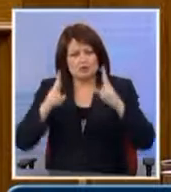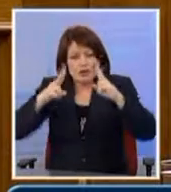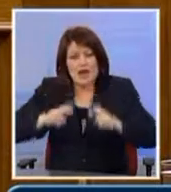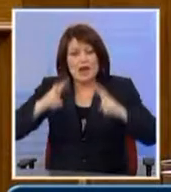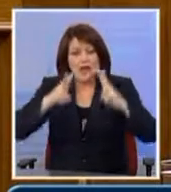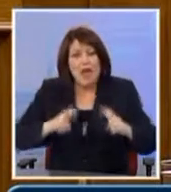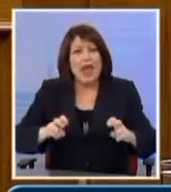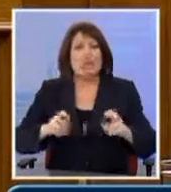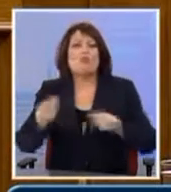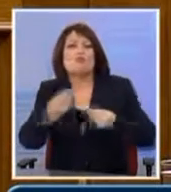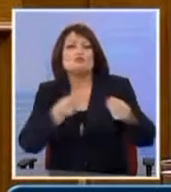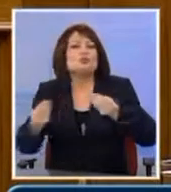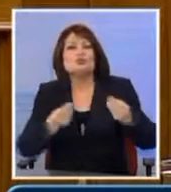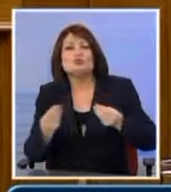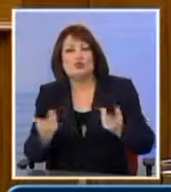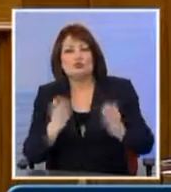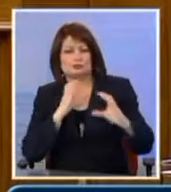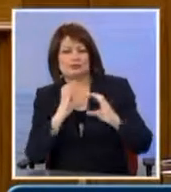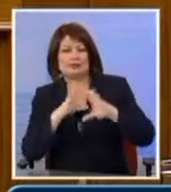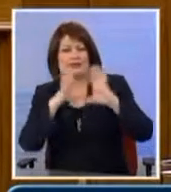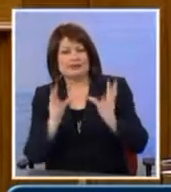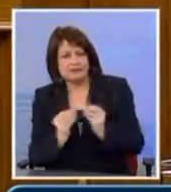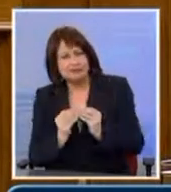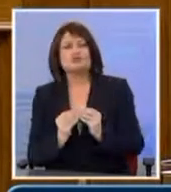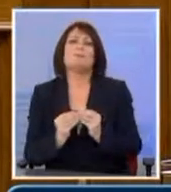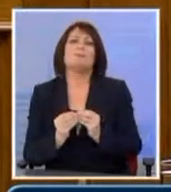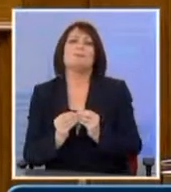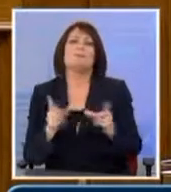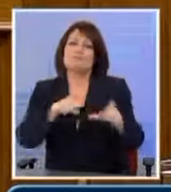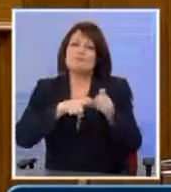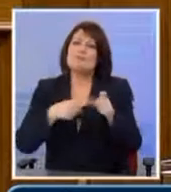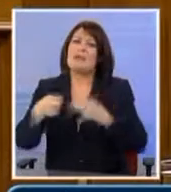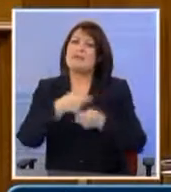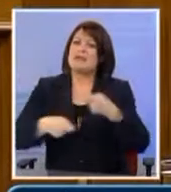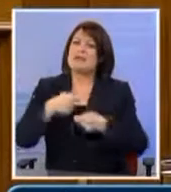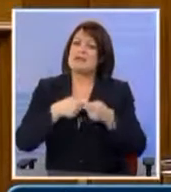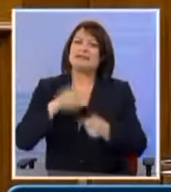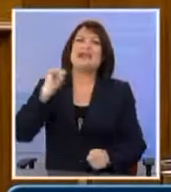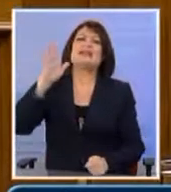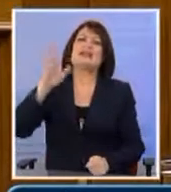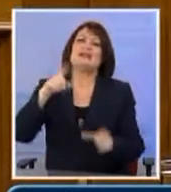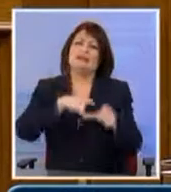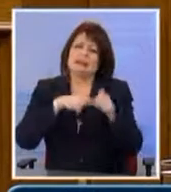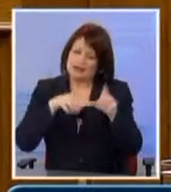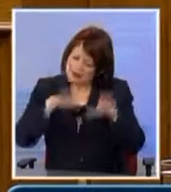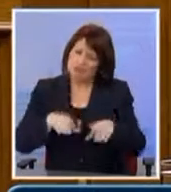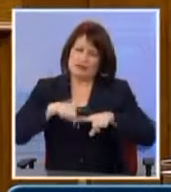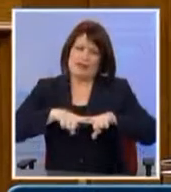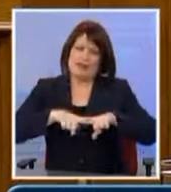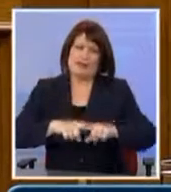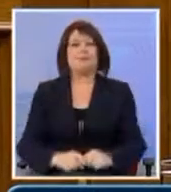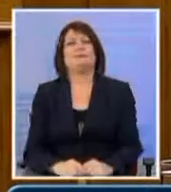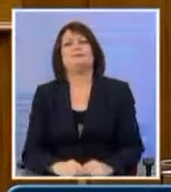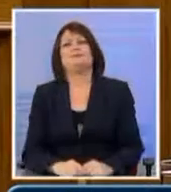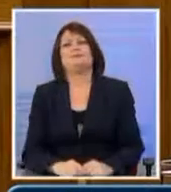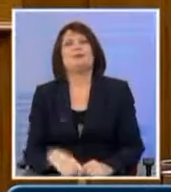ενδοομιλικών συναλλαγών και των δραστηριοποιούμενων φυγατρικών επιχειρήσεων αλλοδαπών εταιριών στη χώρα μας.